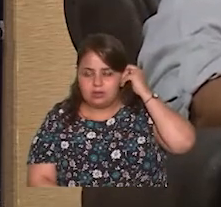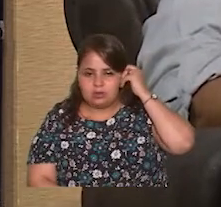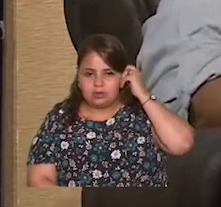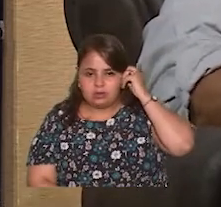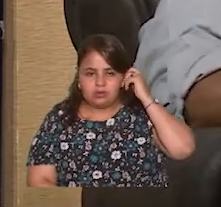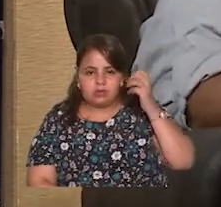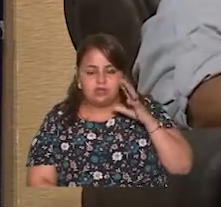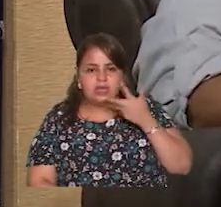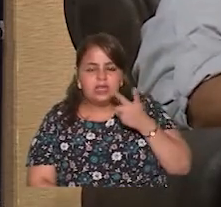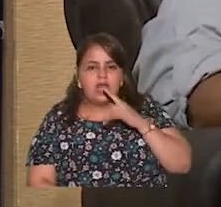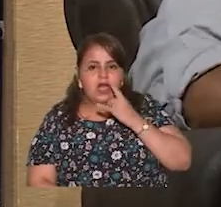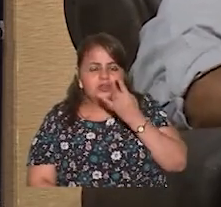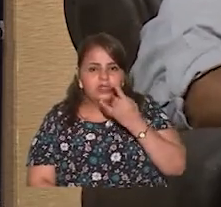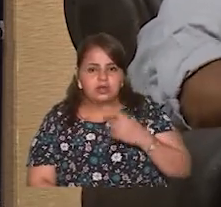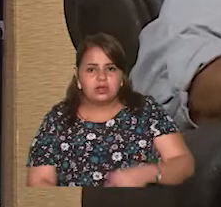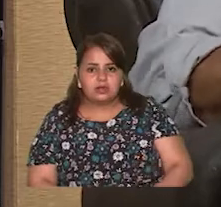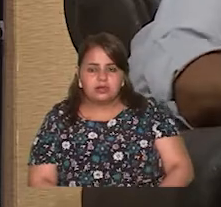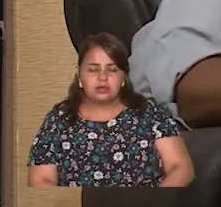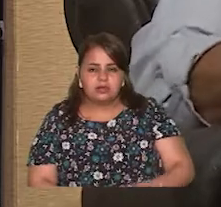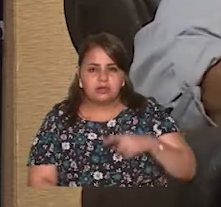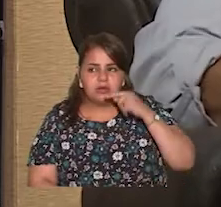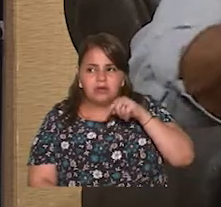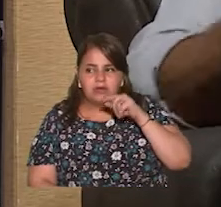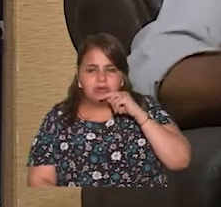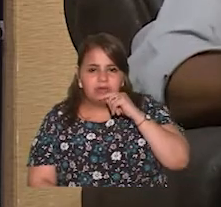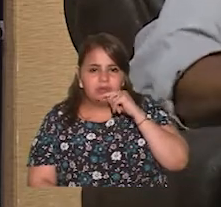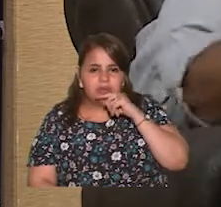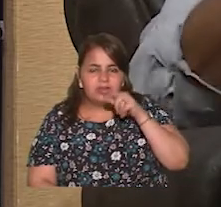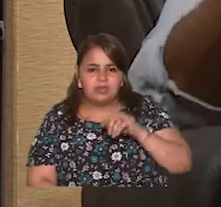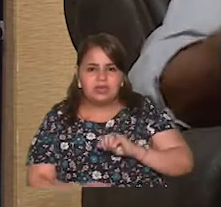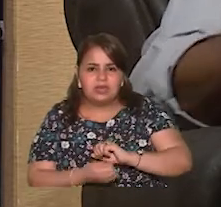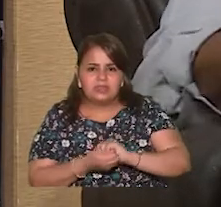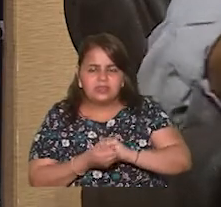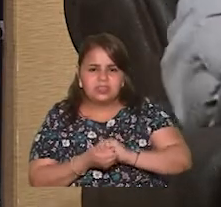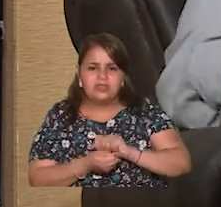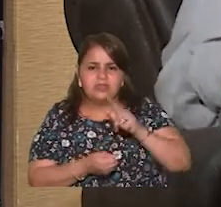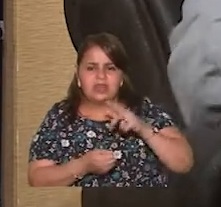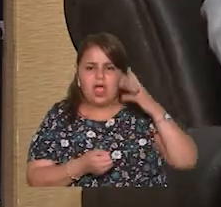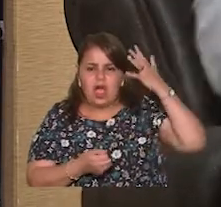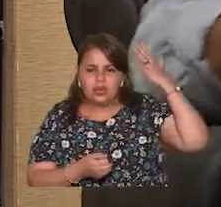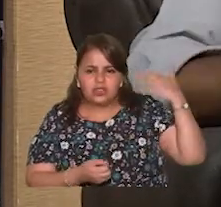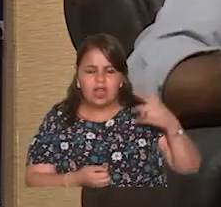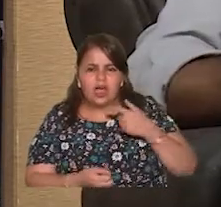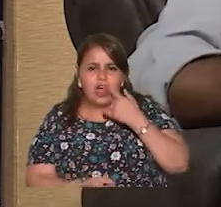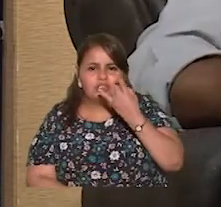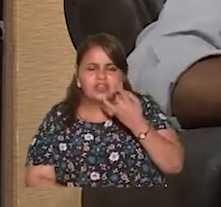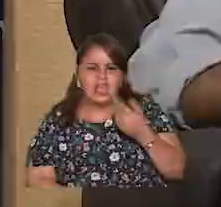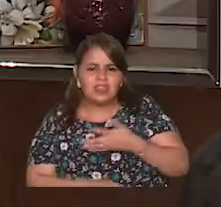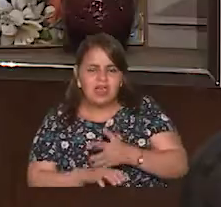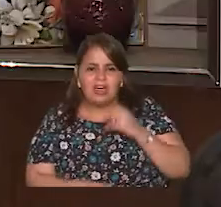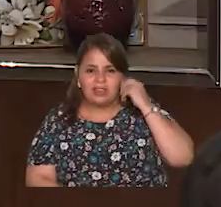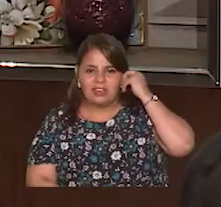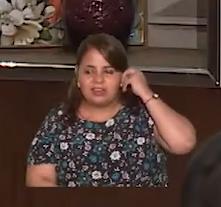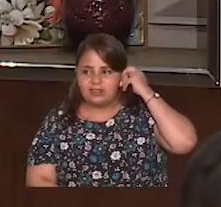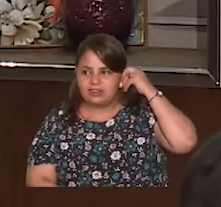مبدا او 10 دقايق مثلا. طب ما على فكره الست ممكن تحط غسله وتشيل غسله وتعمل شعرها في 10 دقايق بس، قولها ان انت اتاخر 10